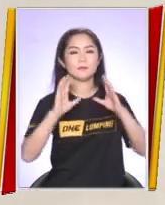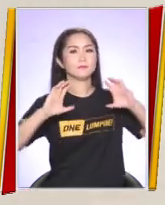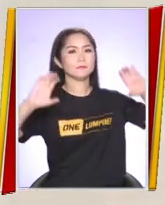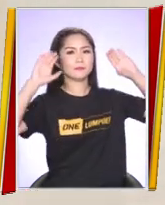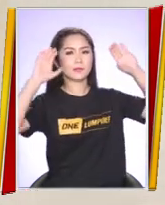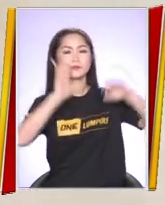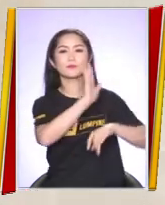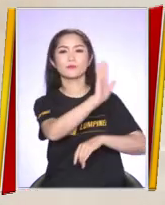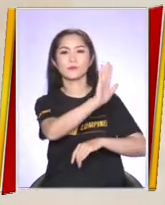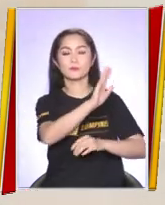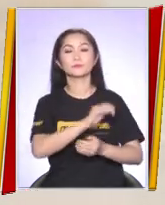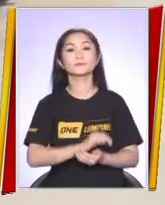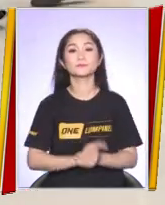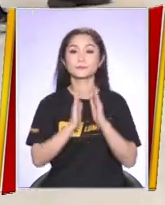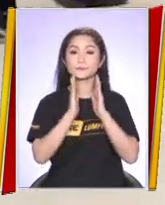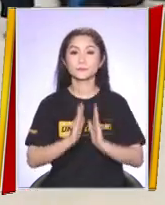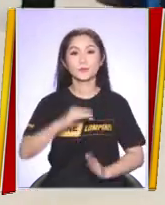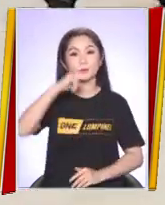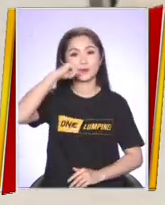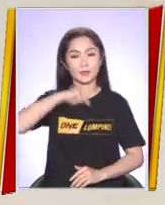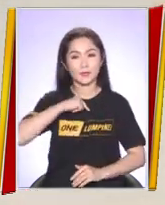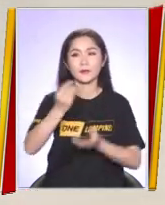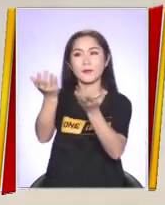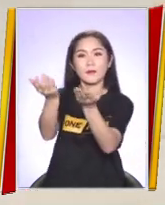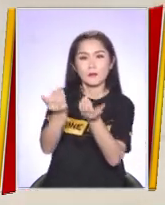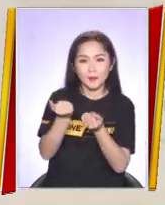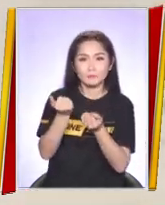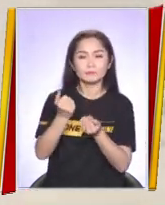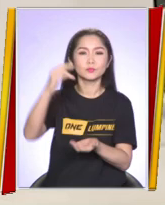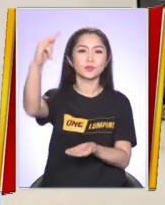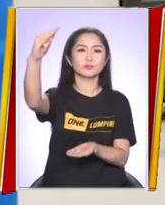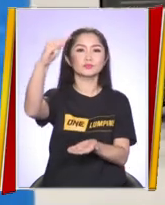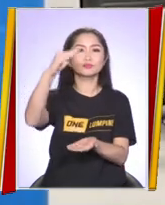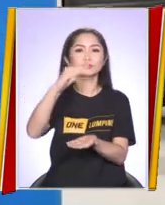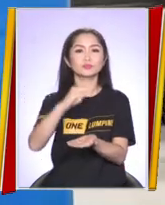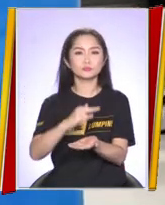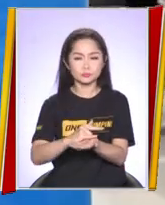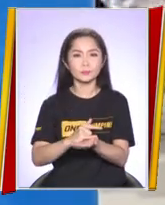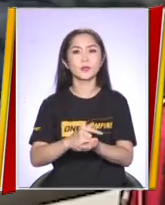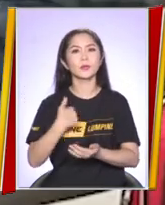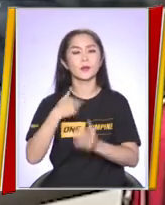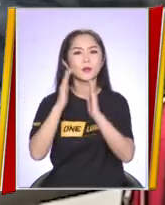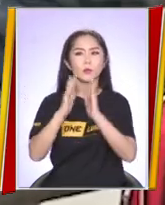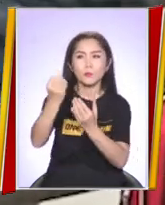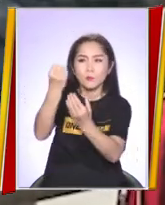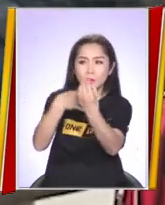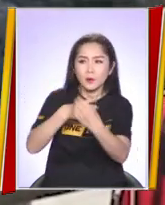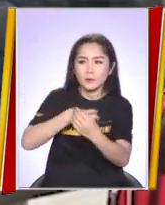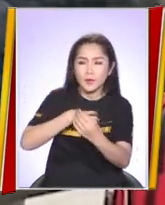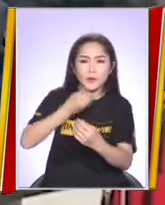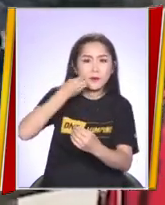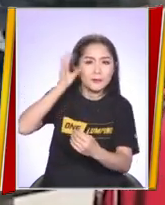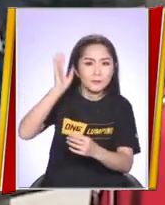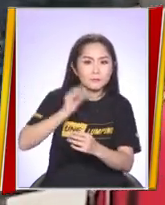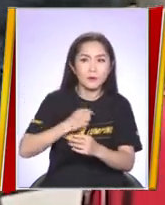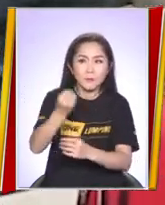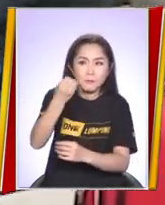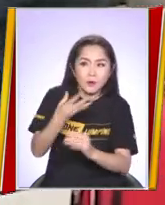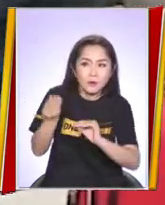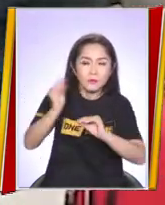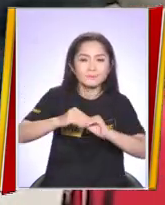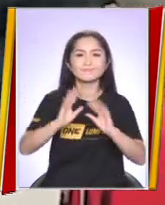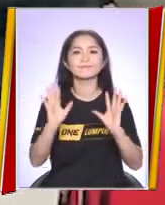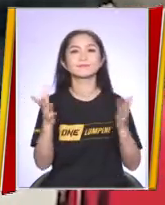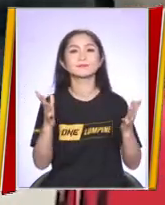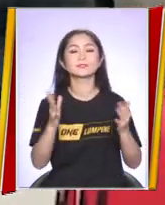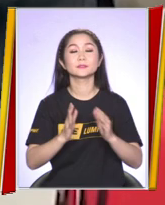ลนะคะสำหรับการรับคนไทยกลับสู่มาตุภูมินั้นยังไม่มีการแจ้งความประสงค์เพิ่มเติมแต่อย่างใดค่ะทางด้านนางนิตยาขำ